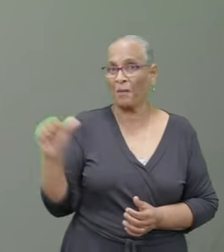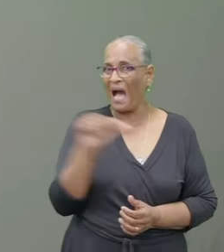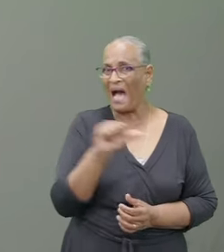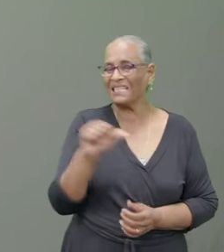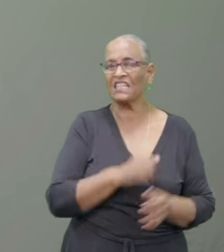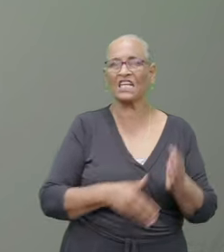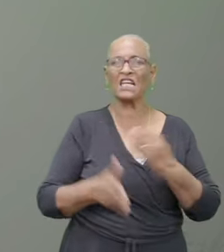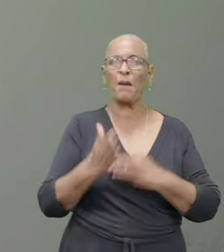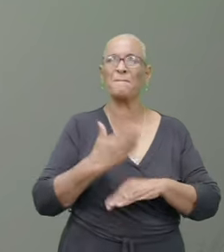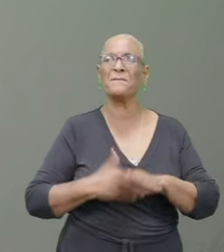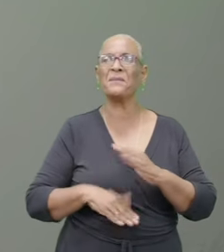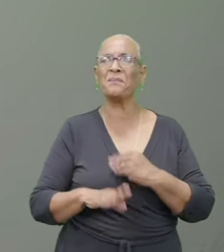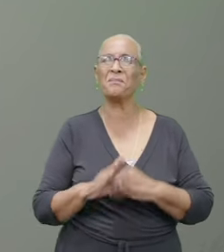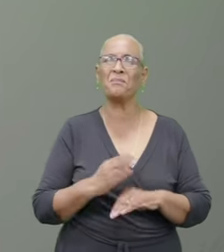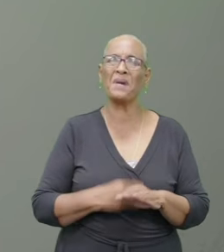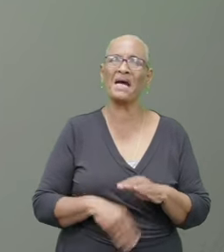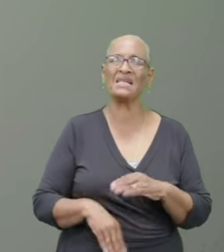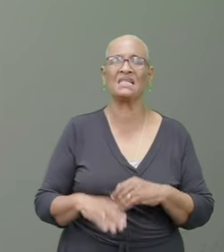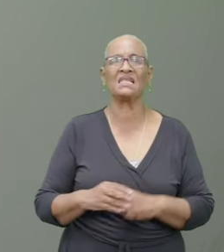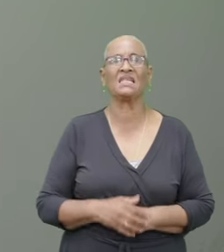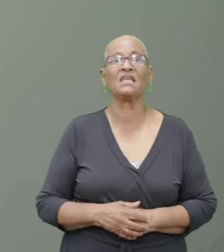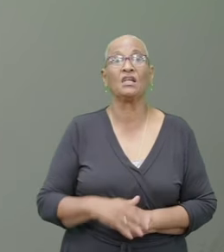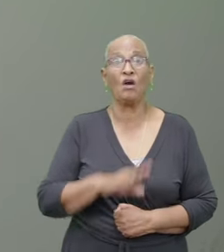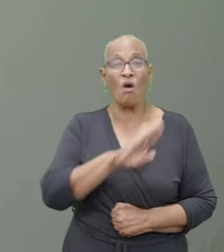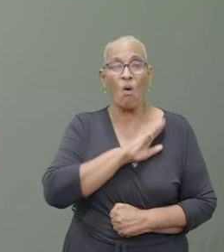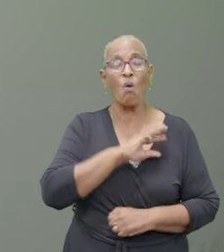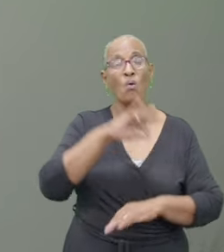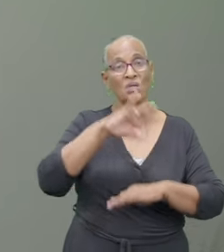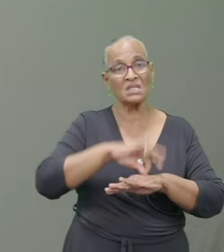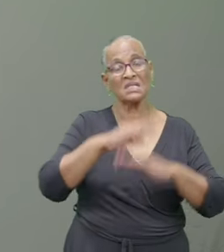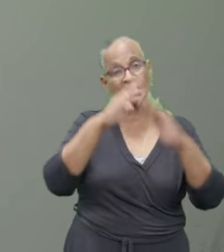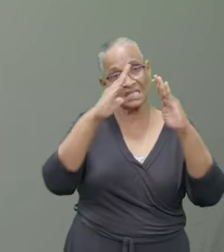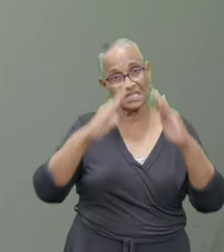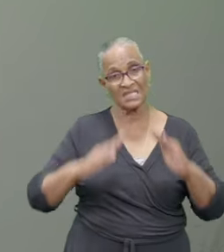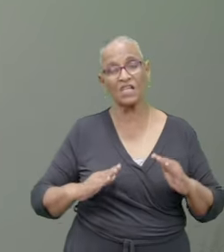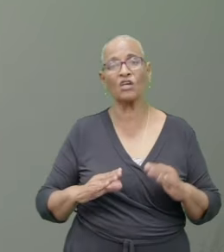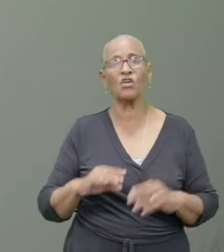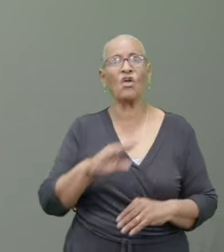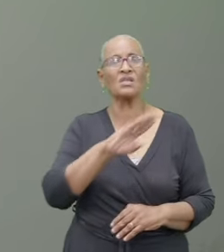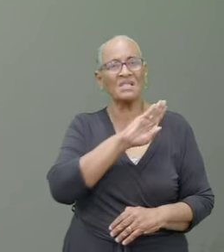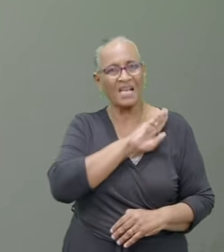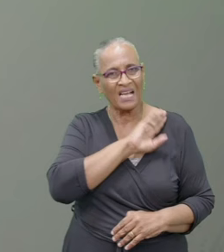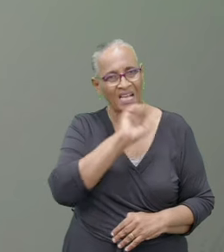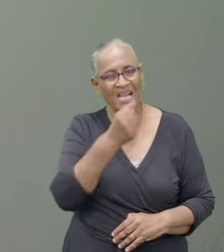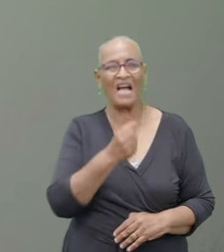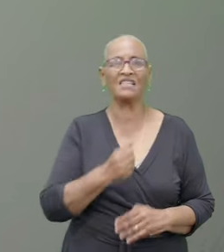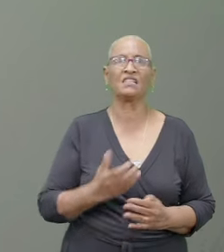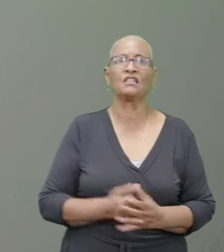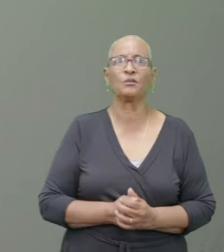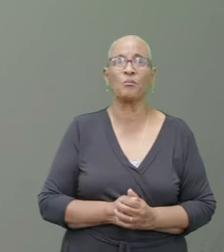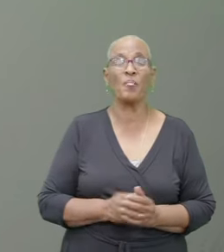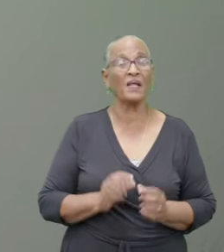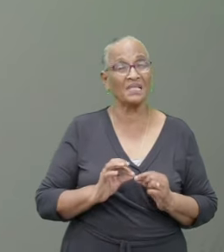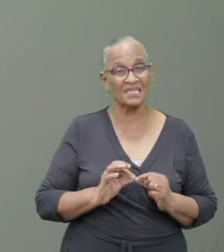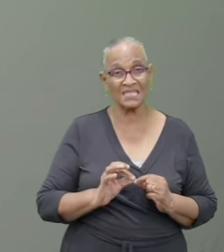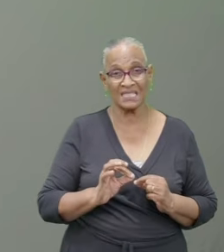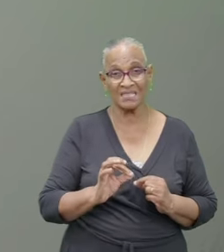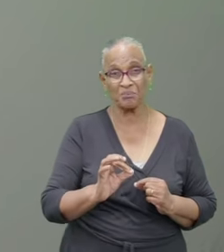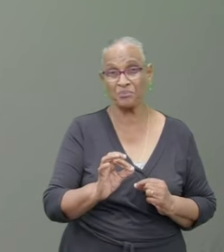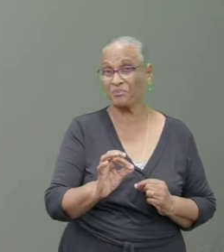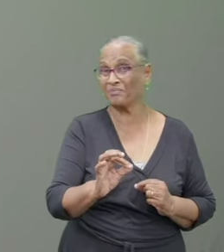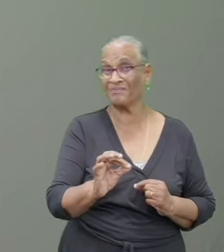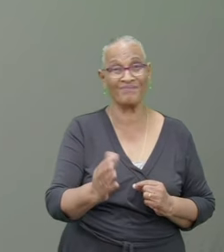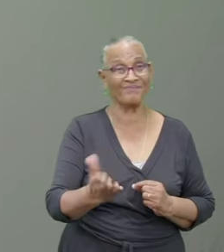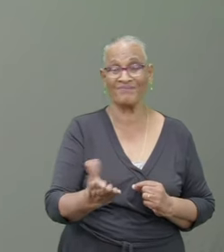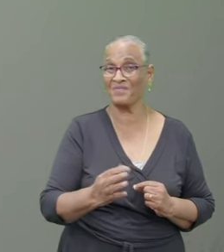zodat ziekenhuizen aan die verplichting ook kunnen voldoen. Dus ik wil daarmee volstaan dat het een traject is, welke nog